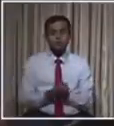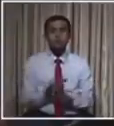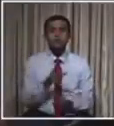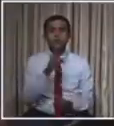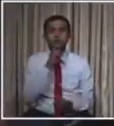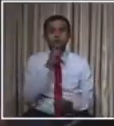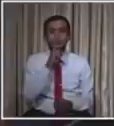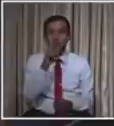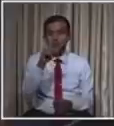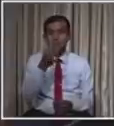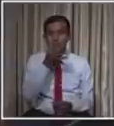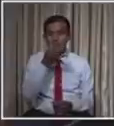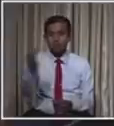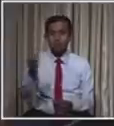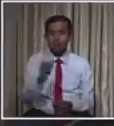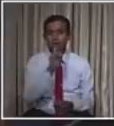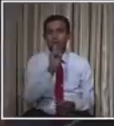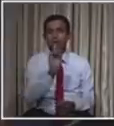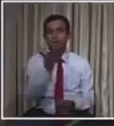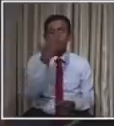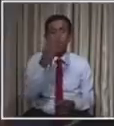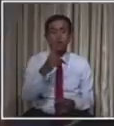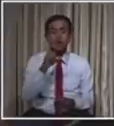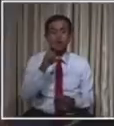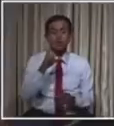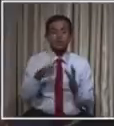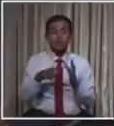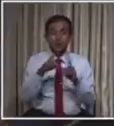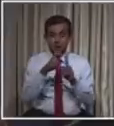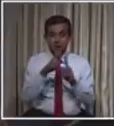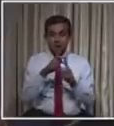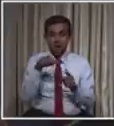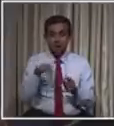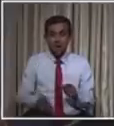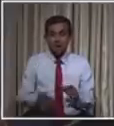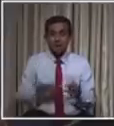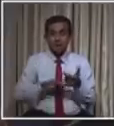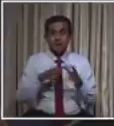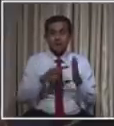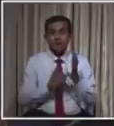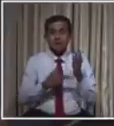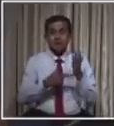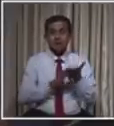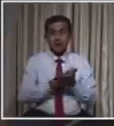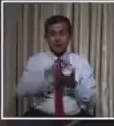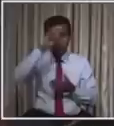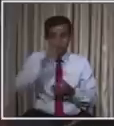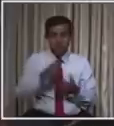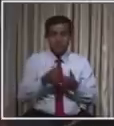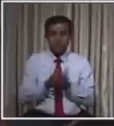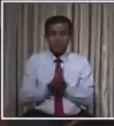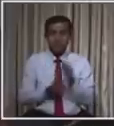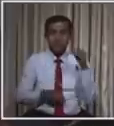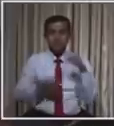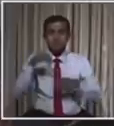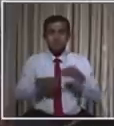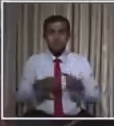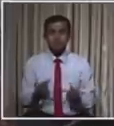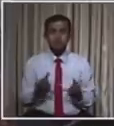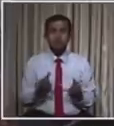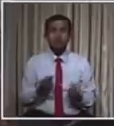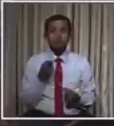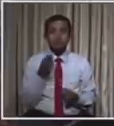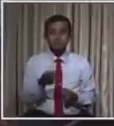අධිකරණයට මේ එක චෝදනාවක්වත් දැම්මේ නැහැ පොලිසිය අපරාධ පරීක්ෂණ දෙපාර්තමේන්තුව සරත් වීරසේකර මහතුමා තමන්ගේ දේශපාලන අවශ්‍යතාවය